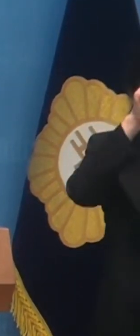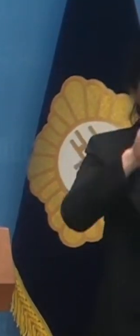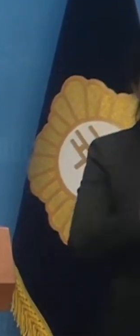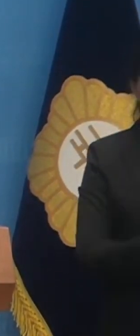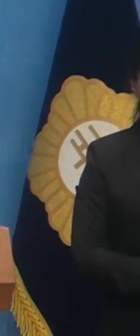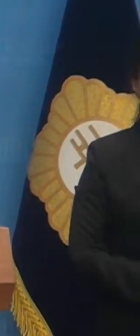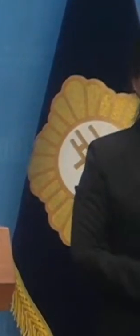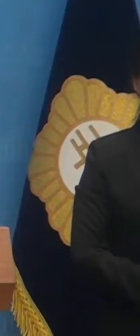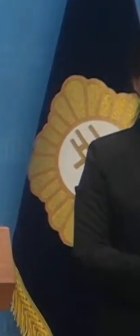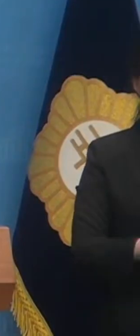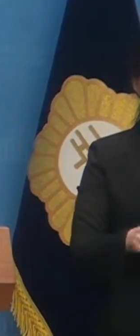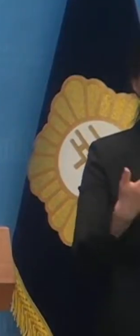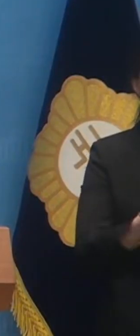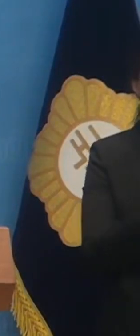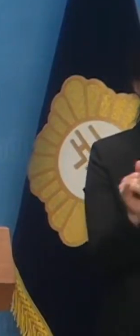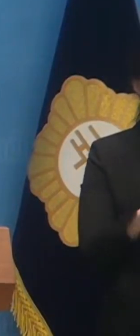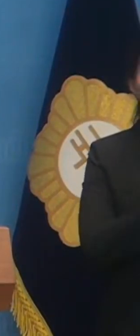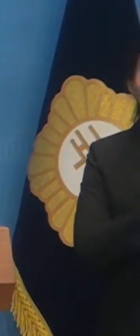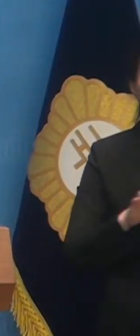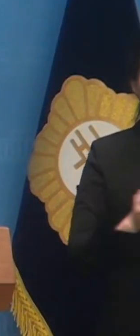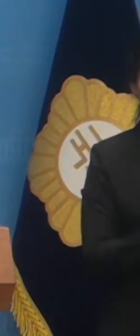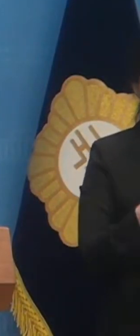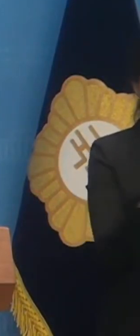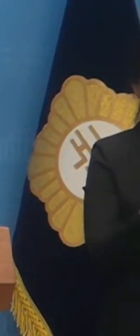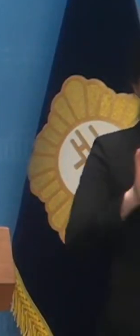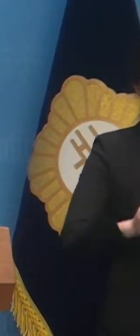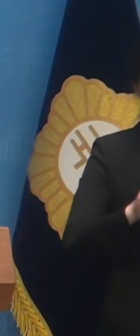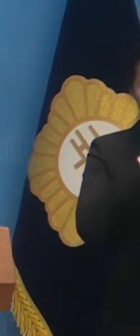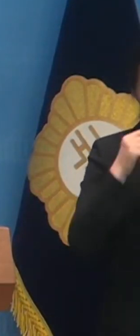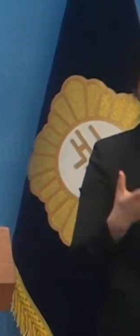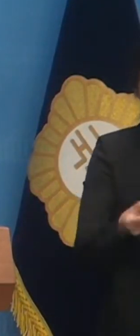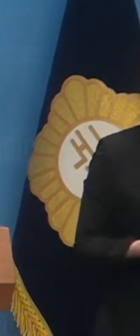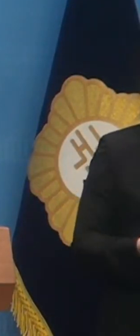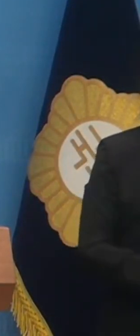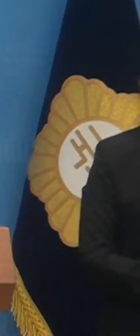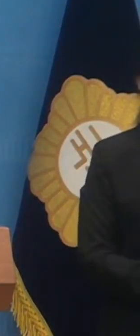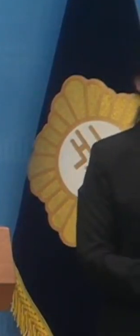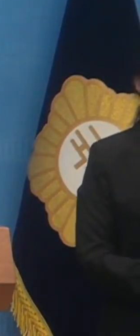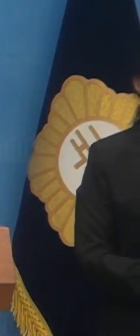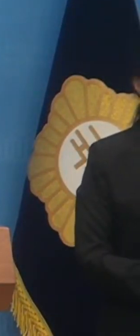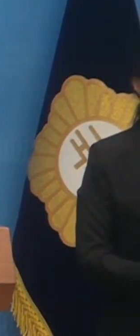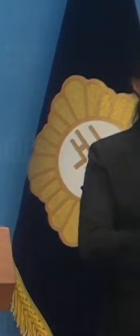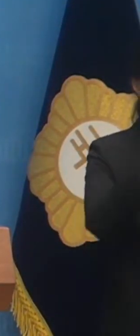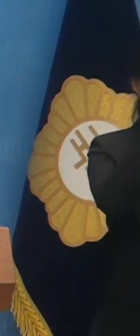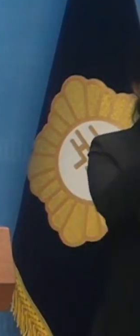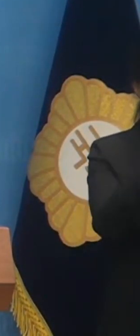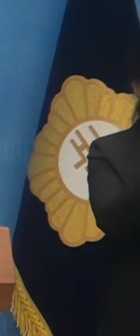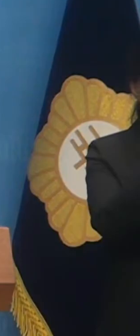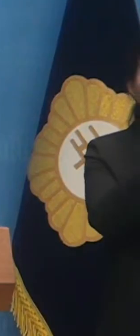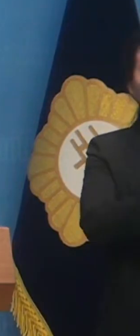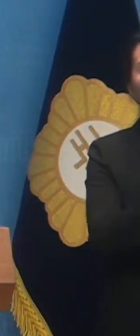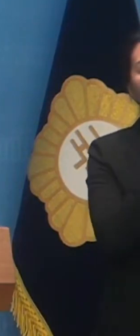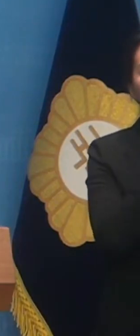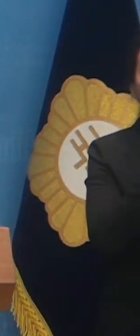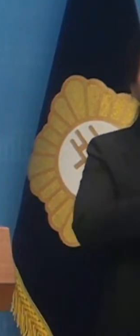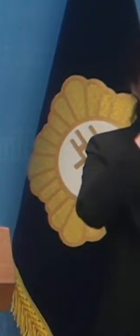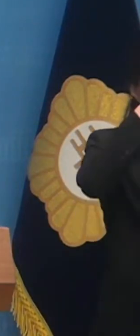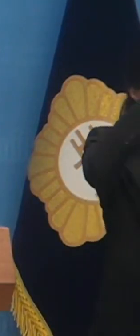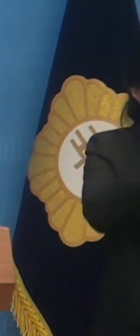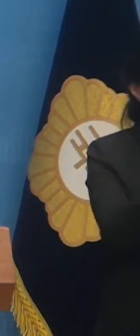시절 지인 명의로 10억대 차명 대출을 받았다고 합니다. 재산 공개 대상인